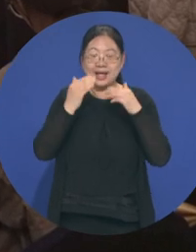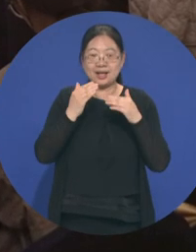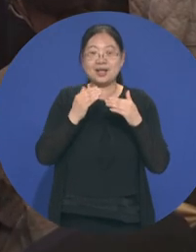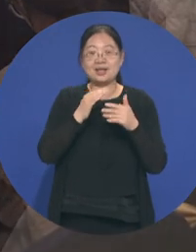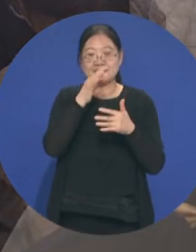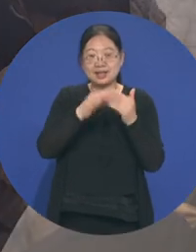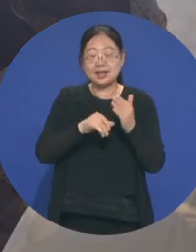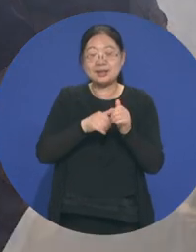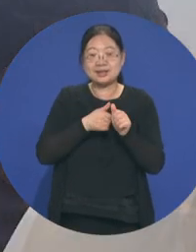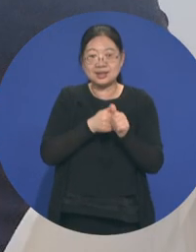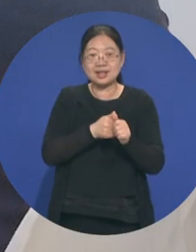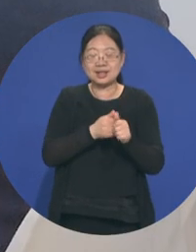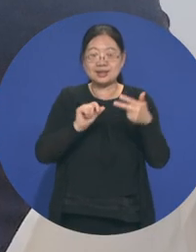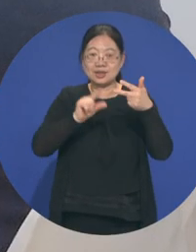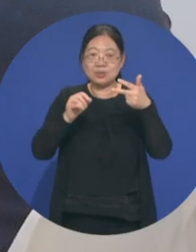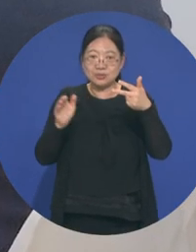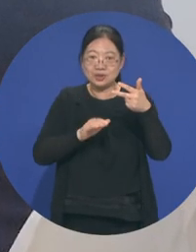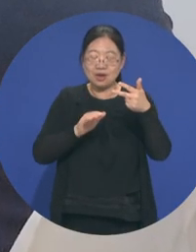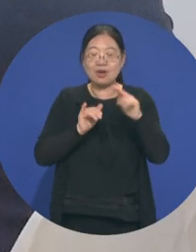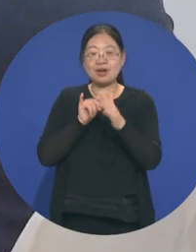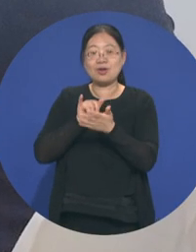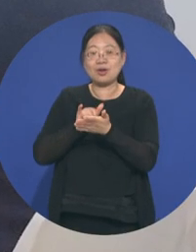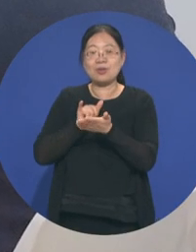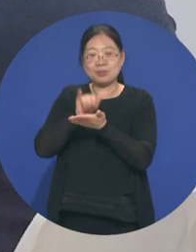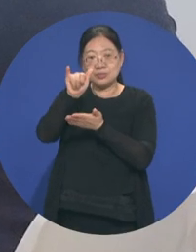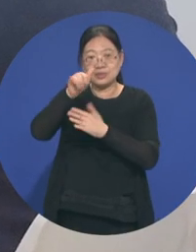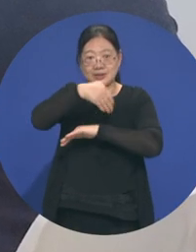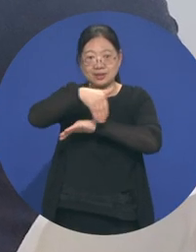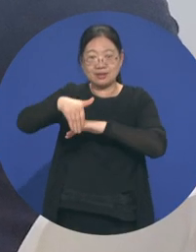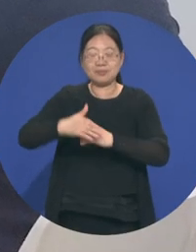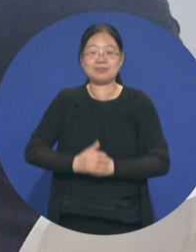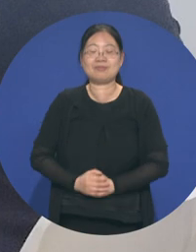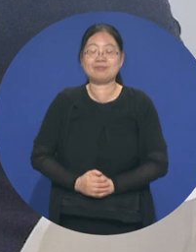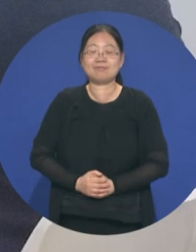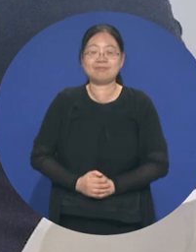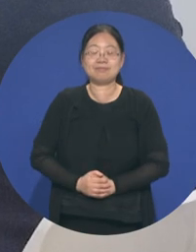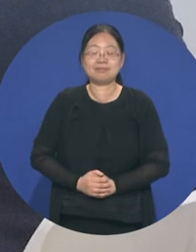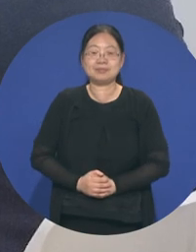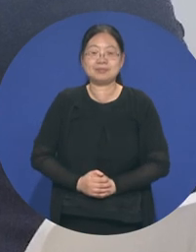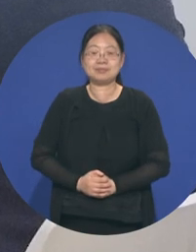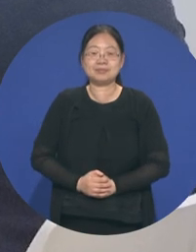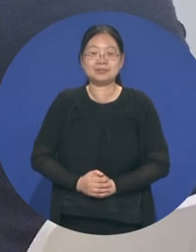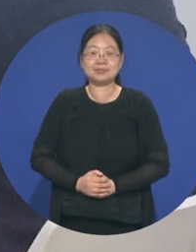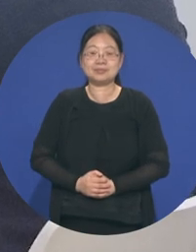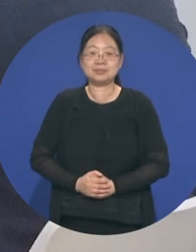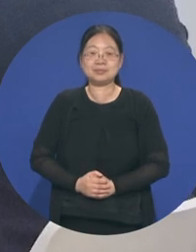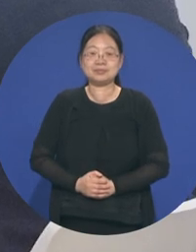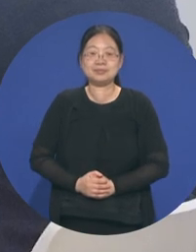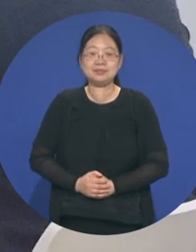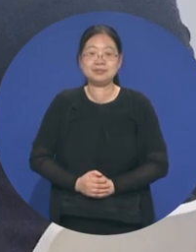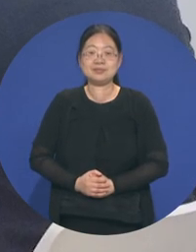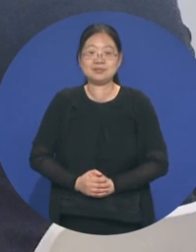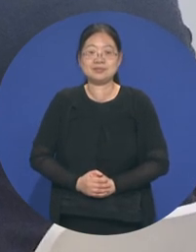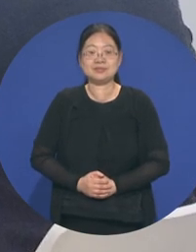일정에 따라 7월부터 해외 연수를 실시할 계획입니다 GTV 뉴스 최창순입니다